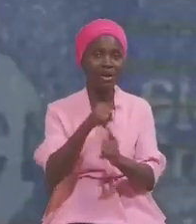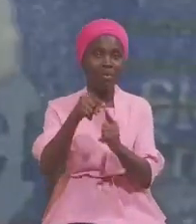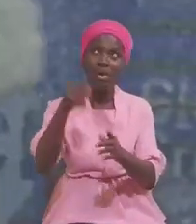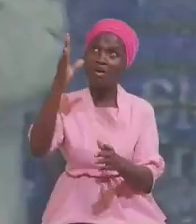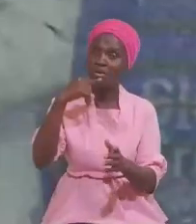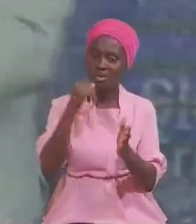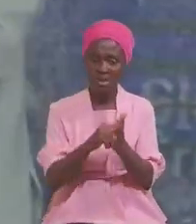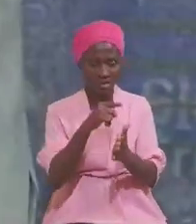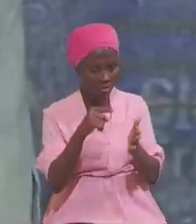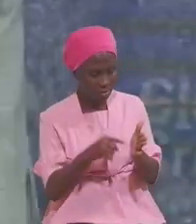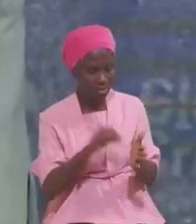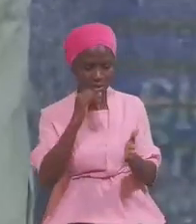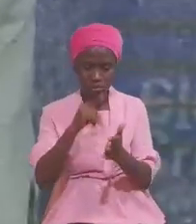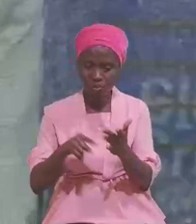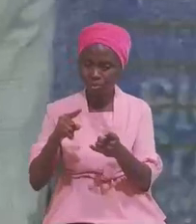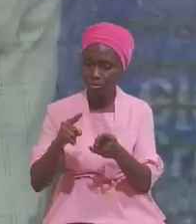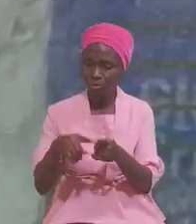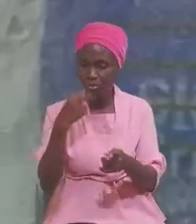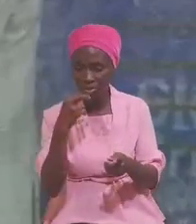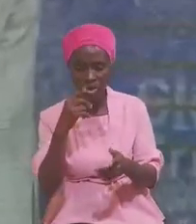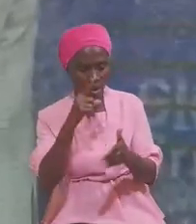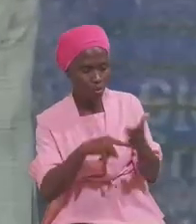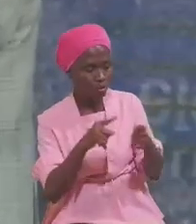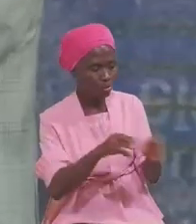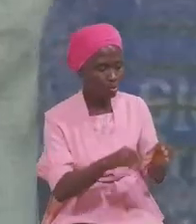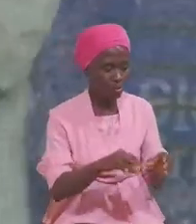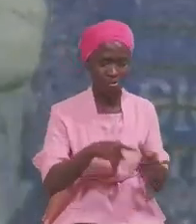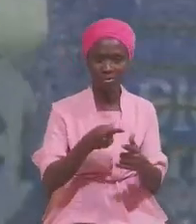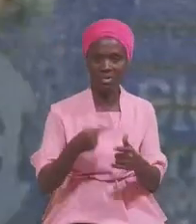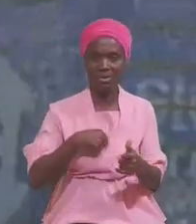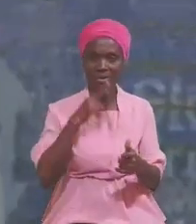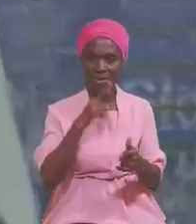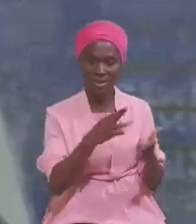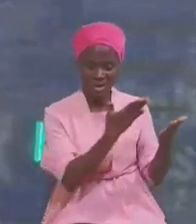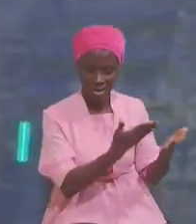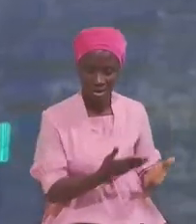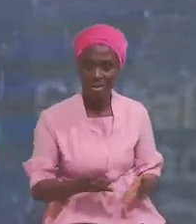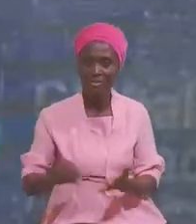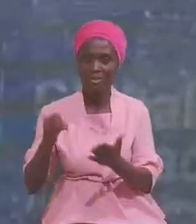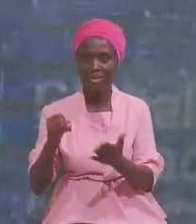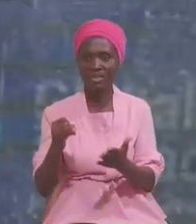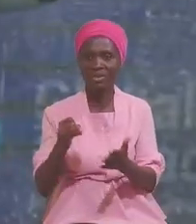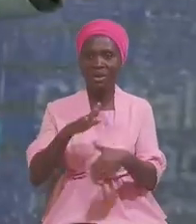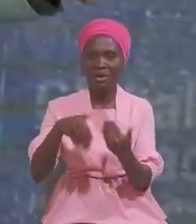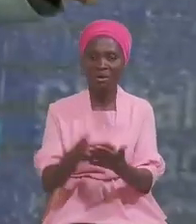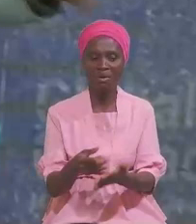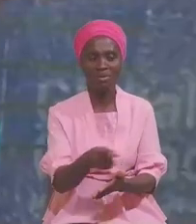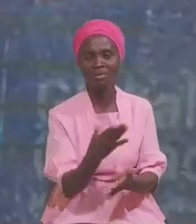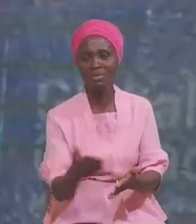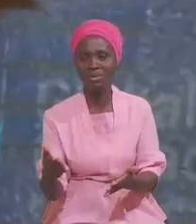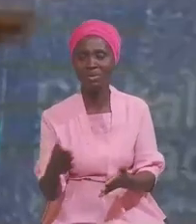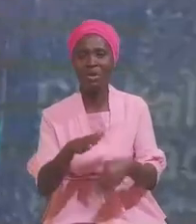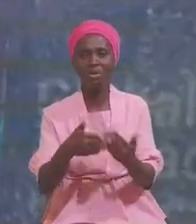qu'il faut faire. Et puis on apporte hébreu, le grec, et puis on amène, on apporte